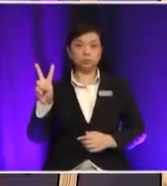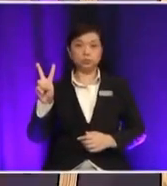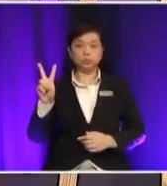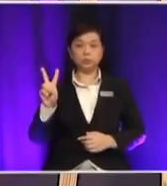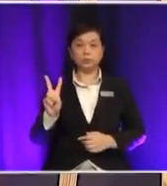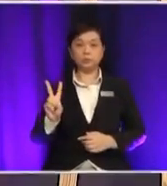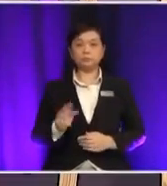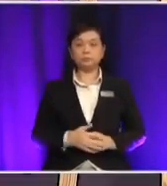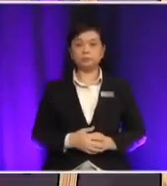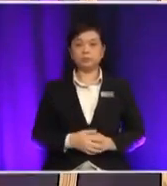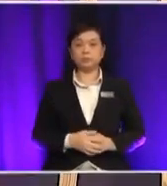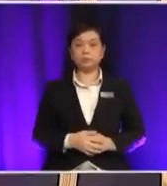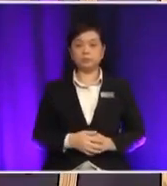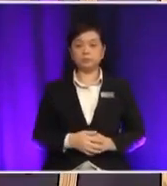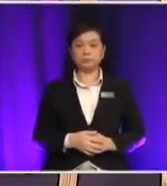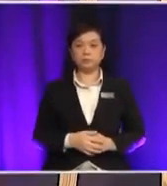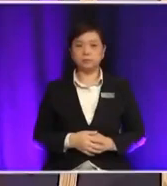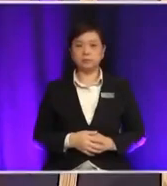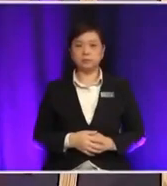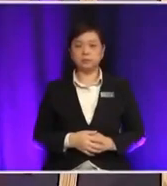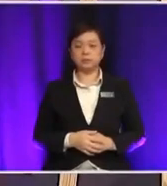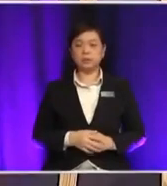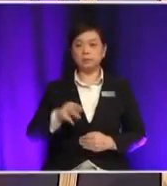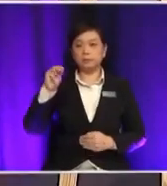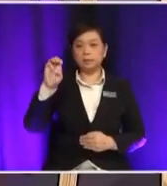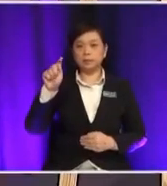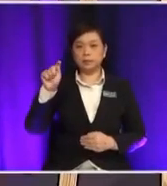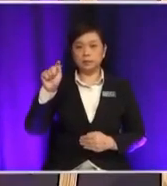Oke manakala di metafase